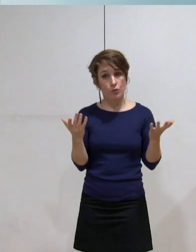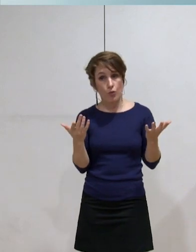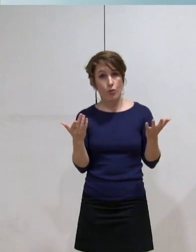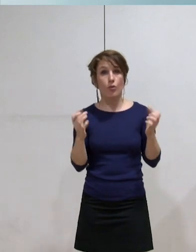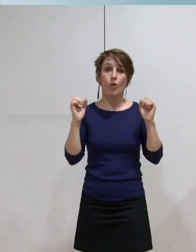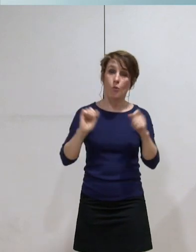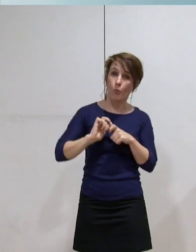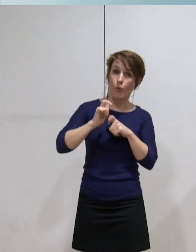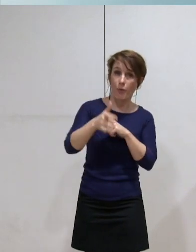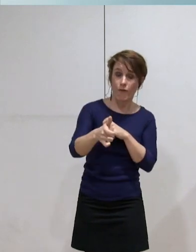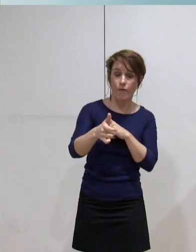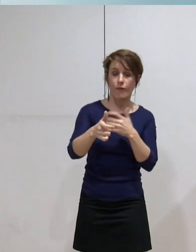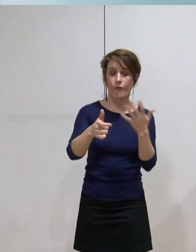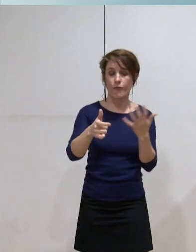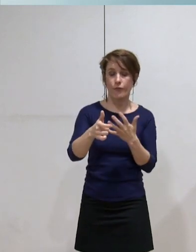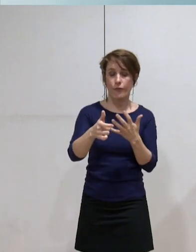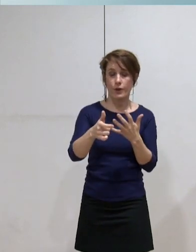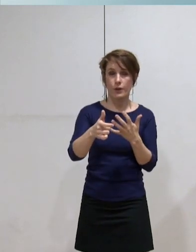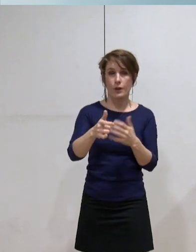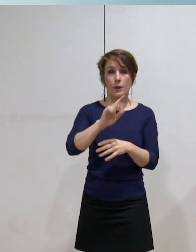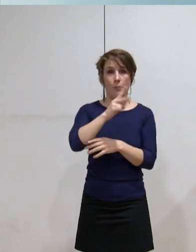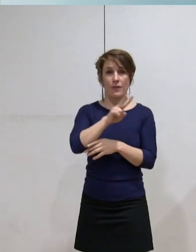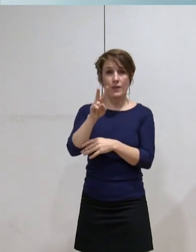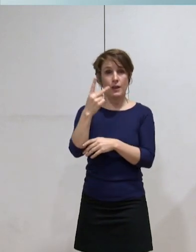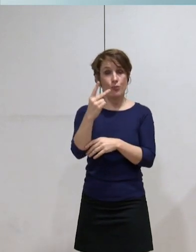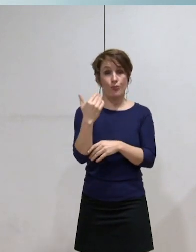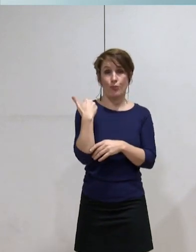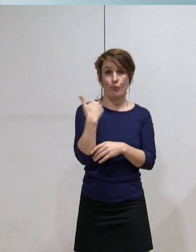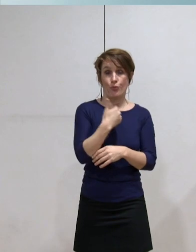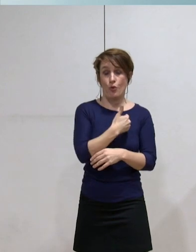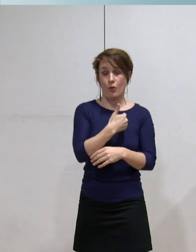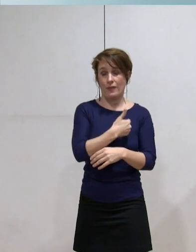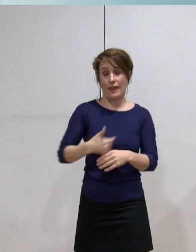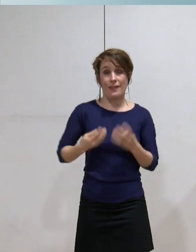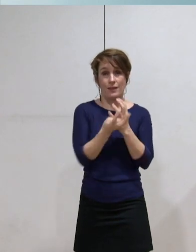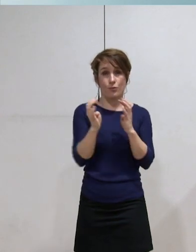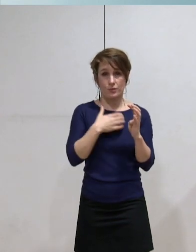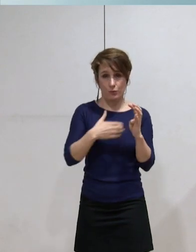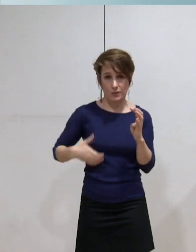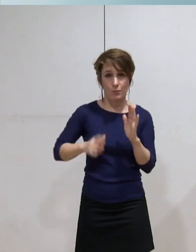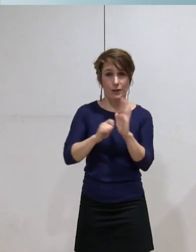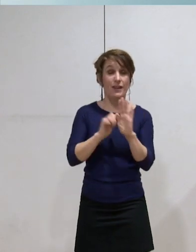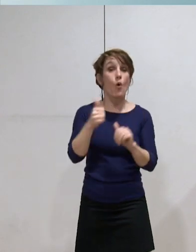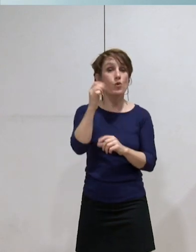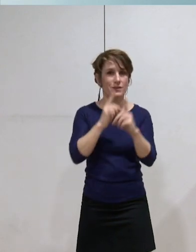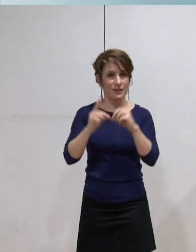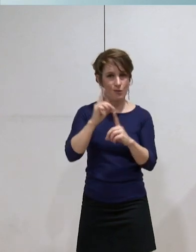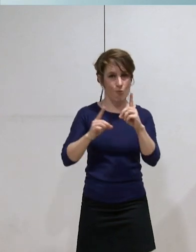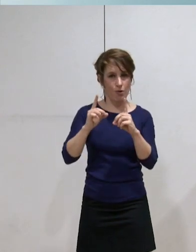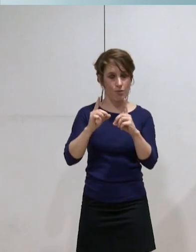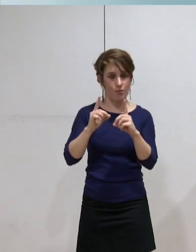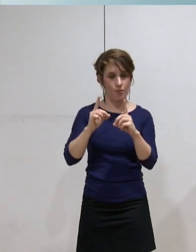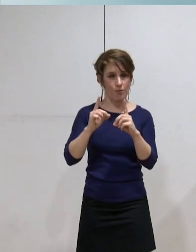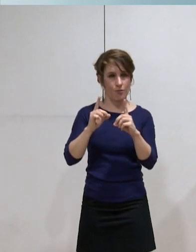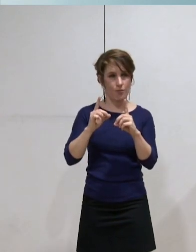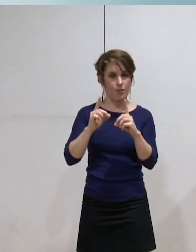présent à l'approbation du procèsverbal du conseil municipal du 11 décembre procès donc procès verbal du